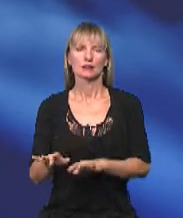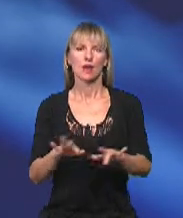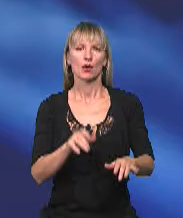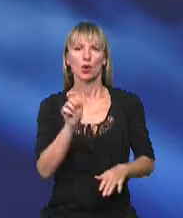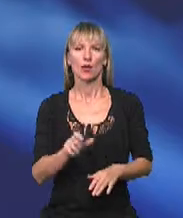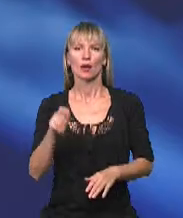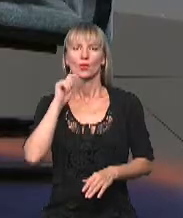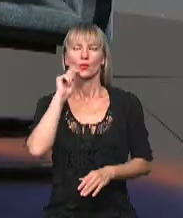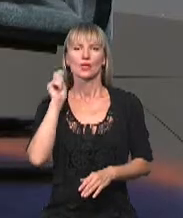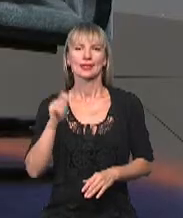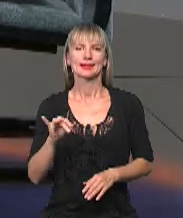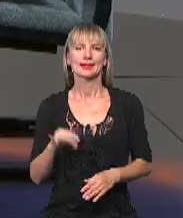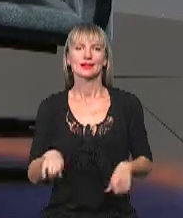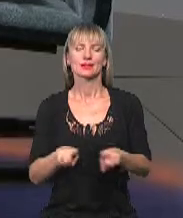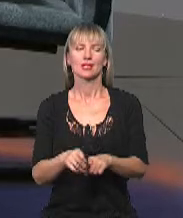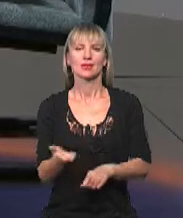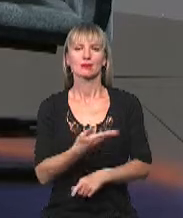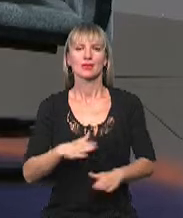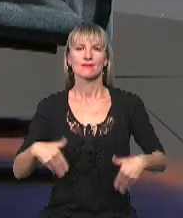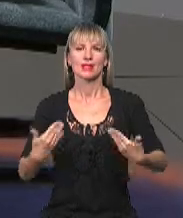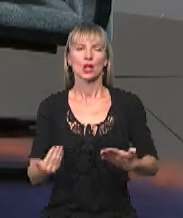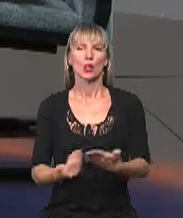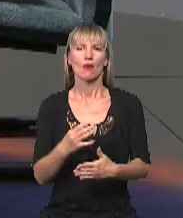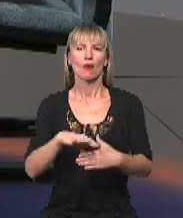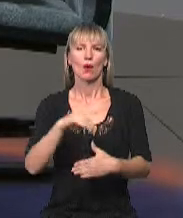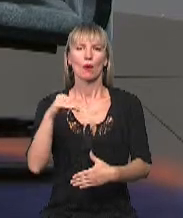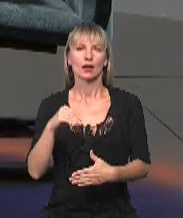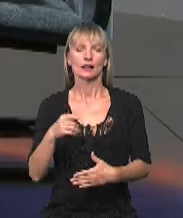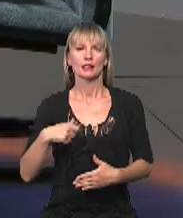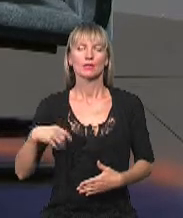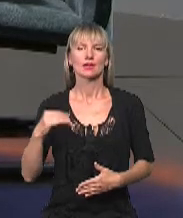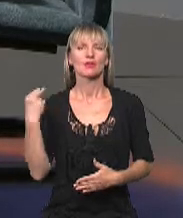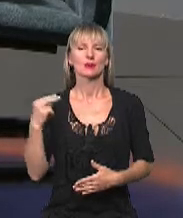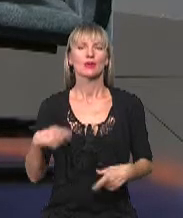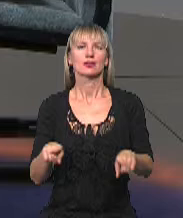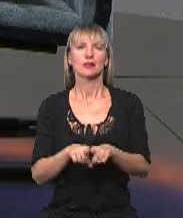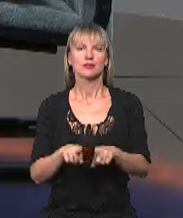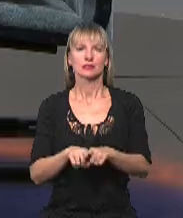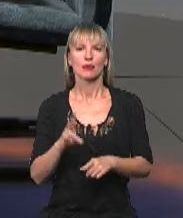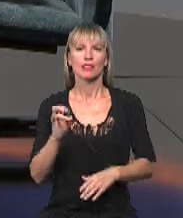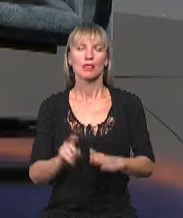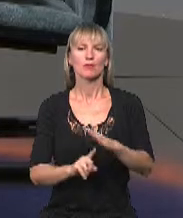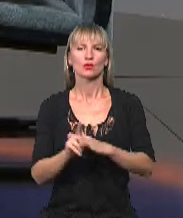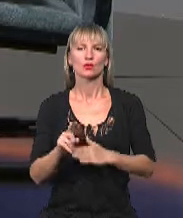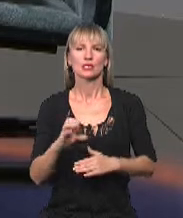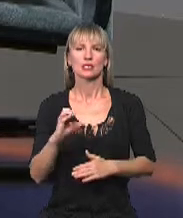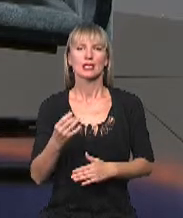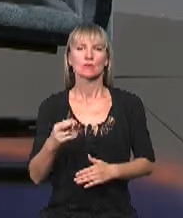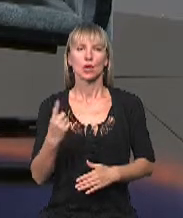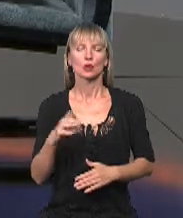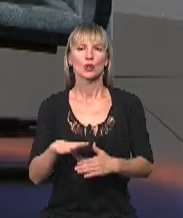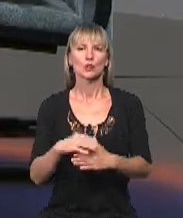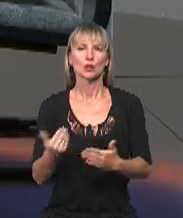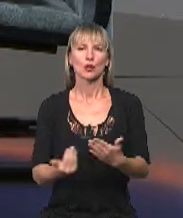в Україні. І так ми вітали вже новообраних депутатів і в Запоріжжі так само. На початку серпня один з